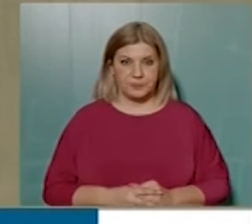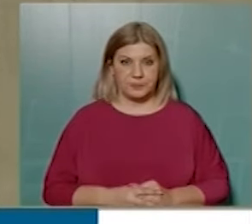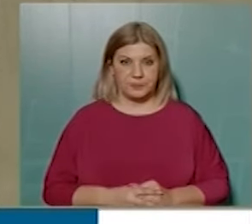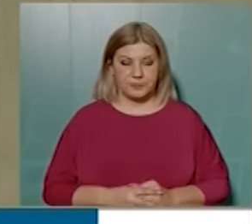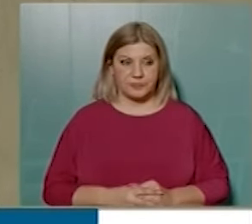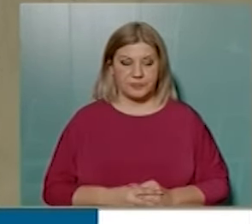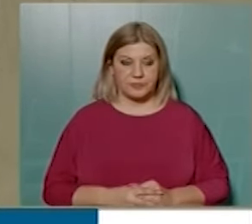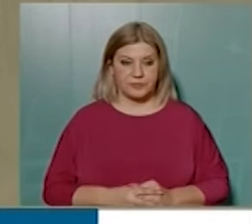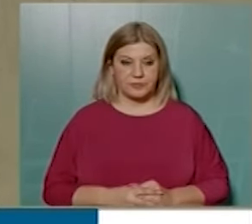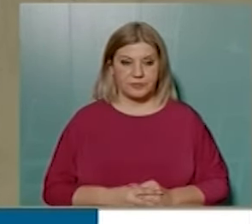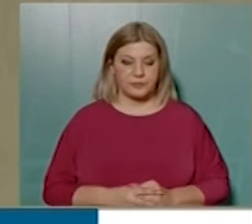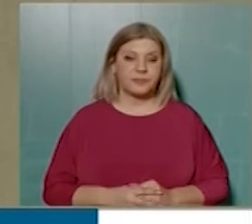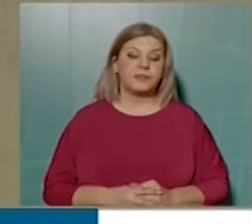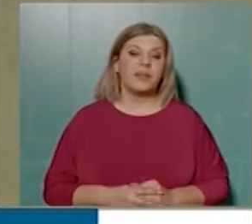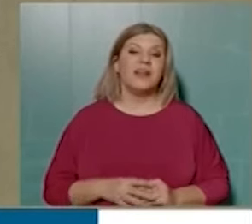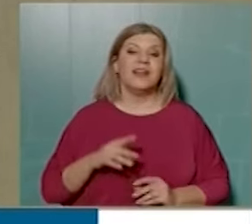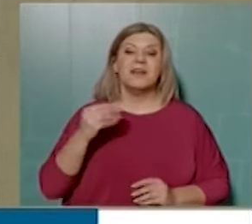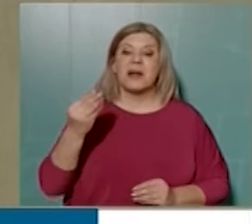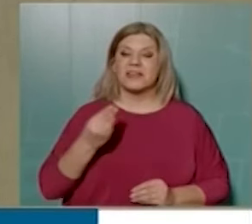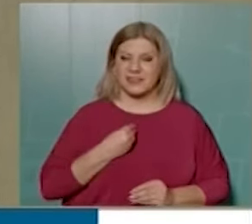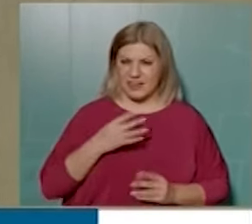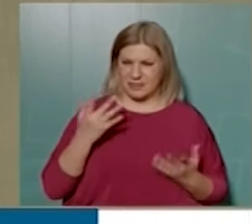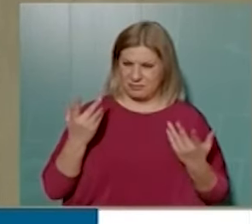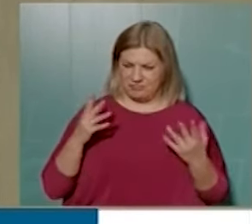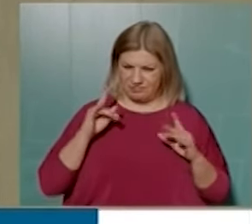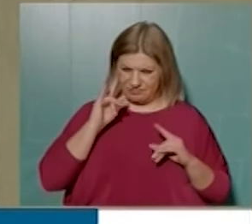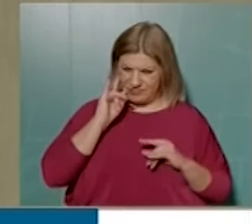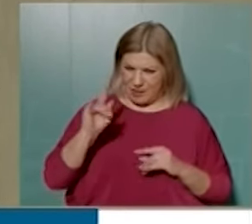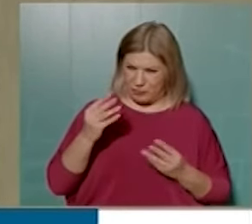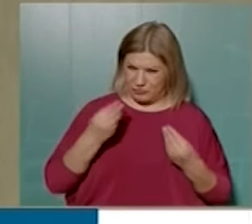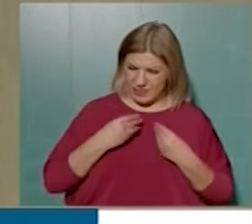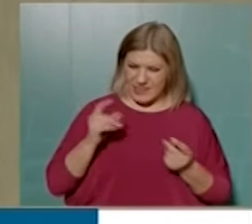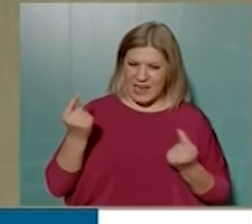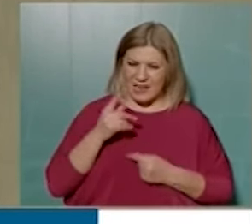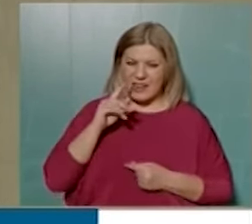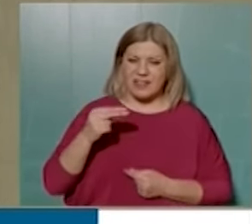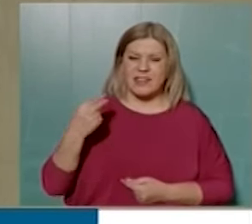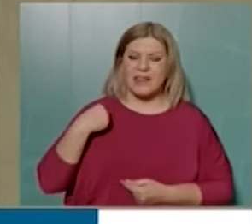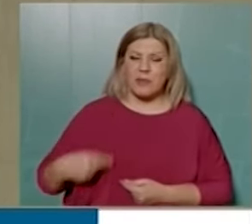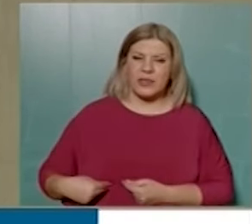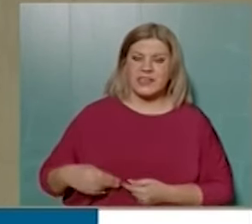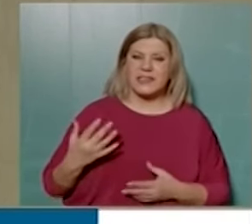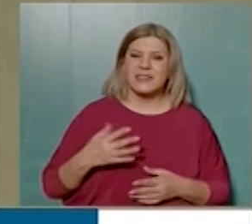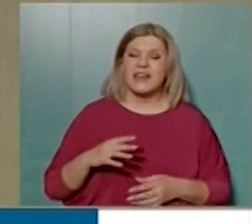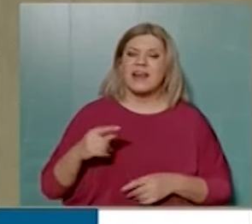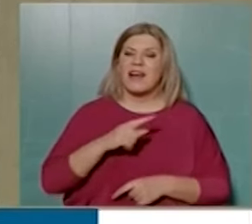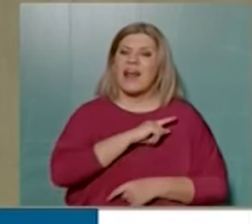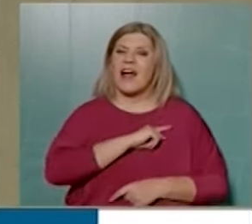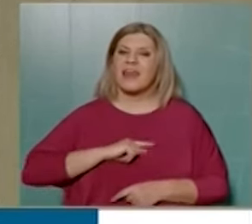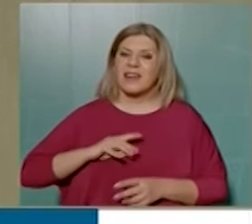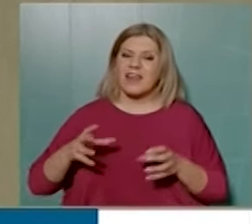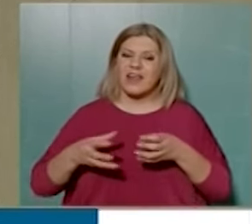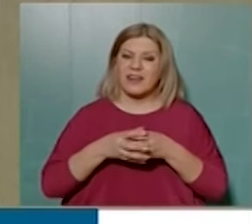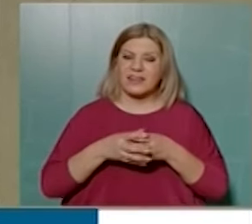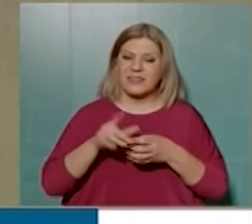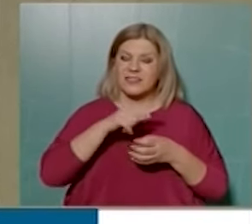προκύπτει δεμενοπούλου και σήμερα τη τις δημοτικές αρχές συνολικά με τις